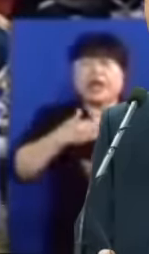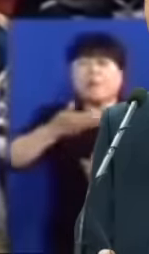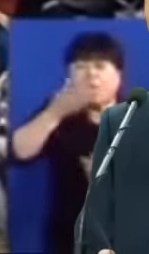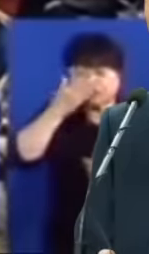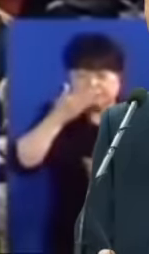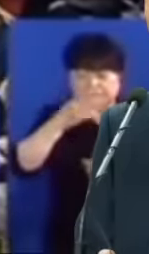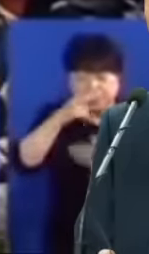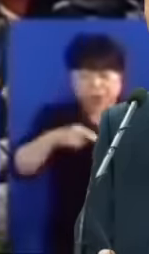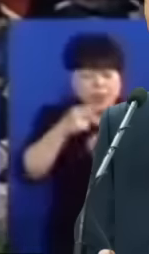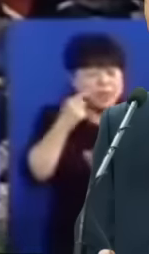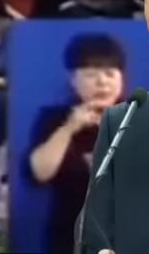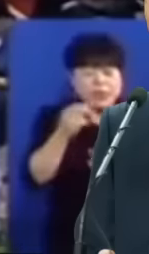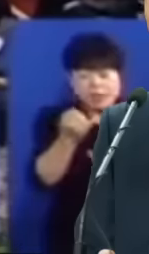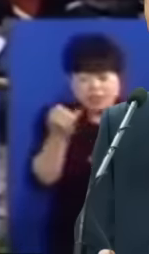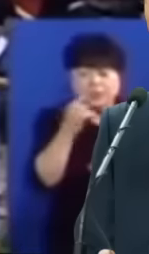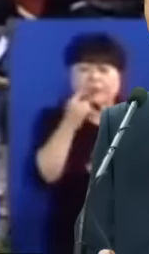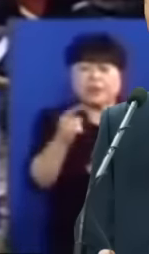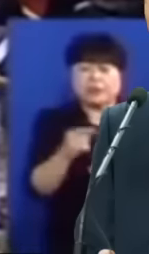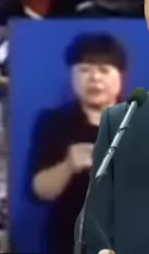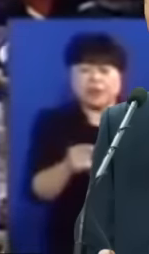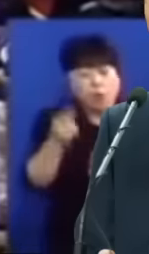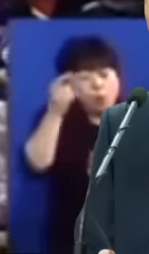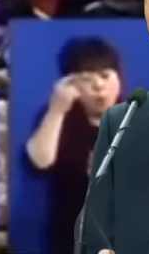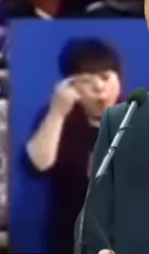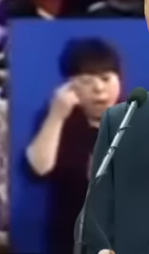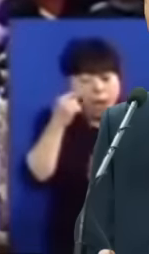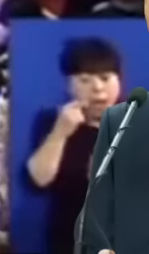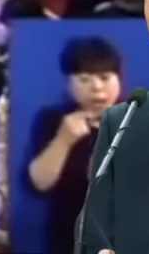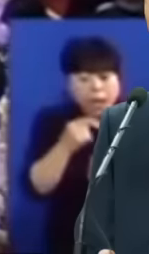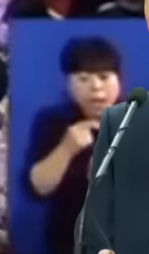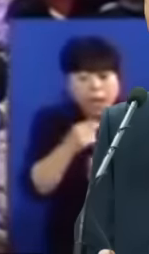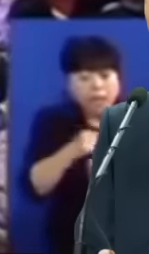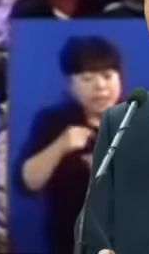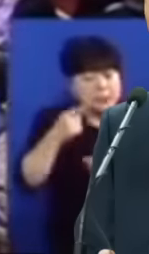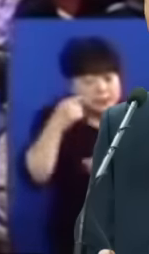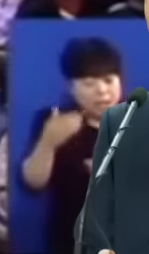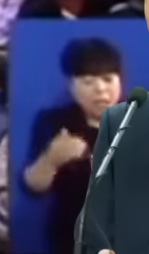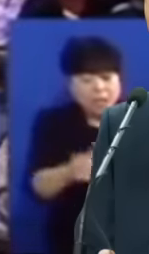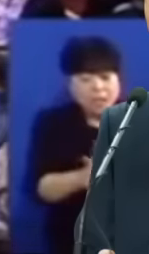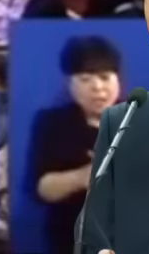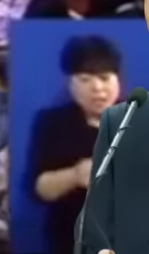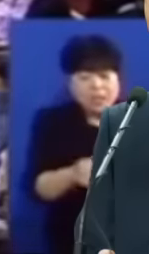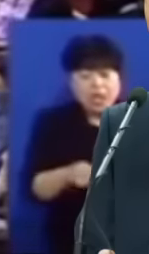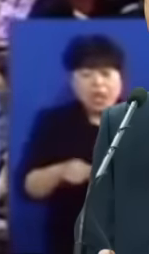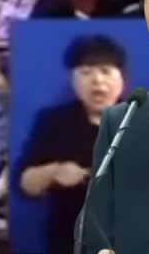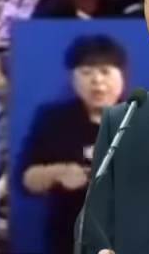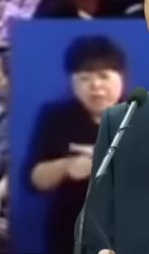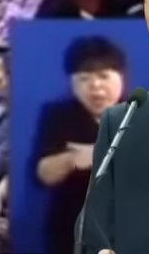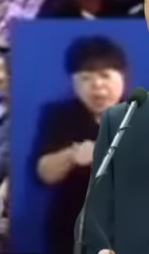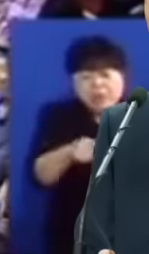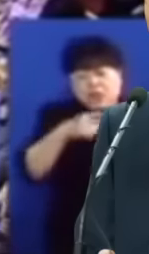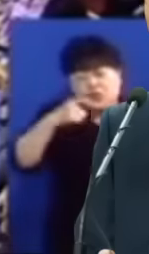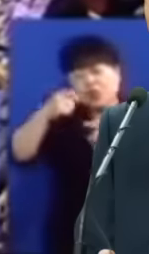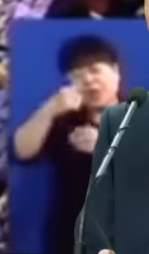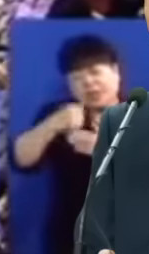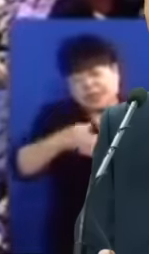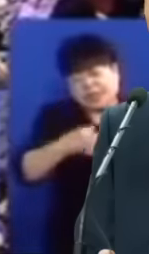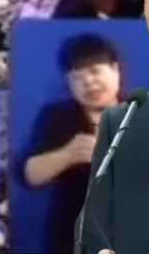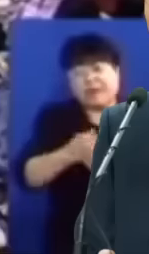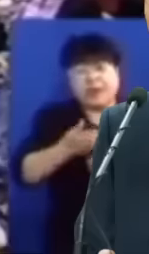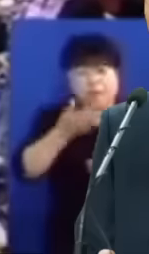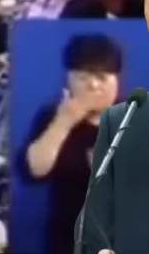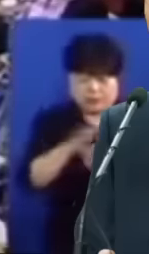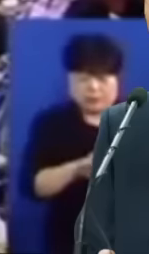먹었나이다. 야훼 하나님이 여자에게 이르시되 내가 어찌하여 이렇게 하였느냐. 여자가 이르되 뱀이 나를 꿰므로 내가